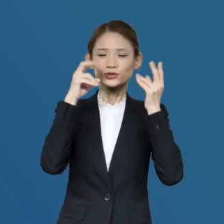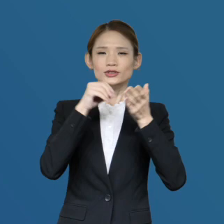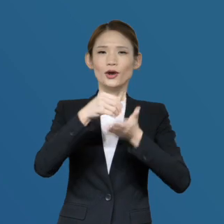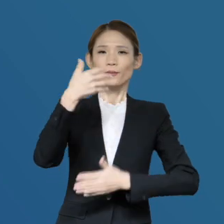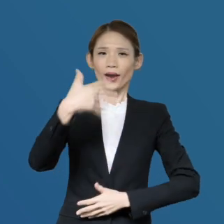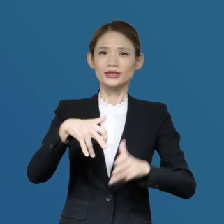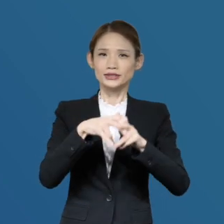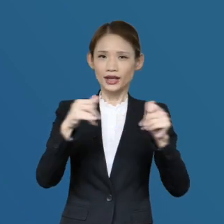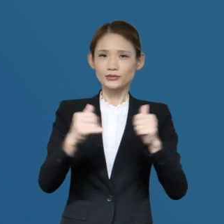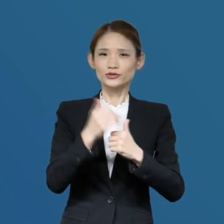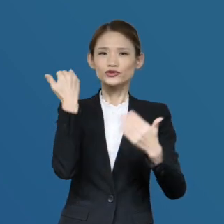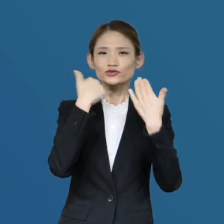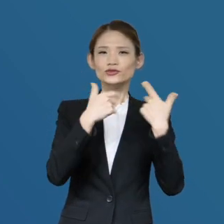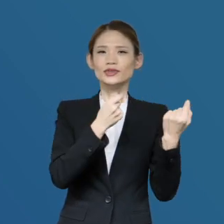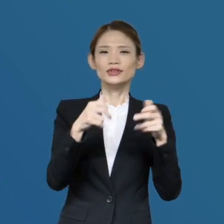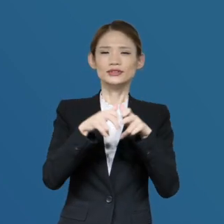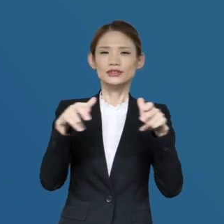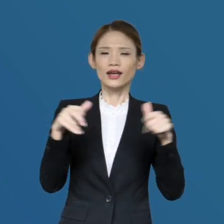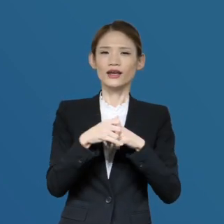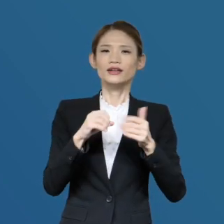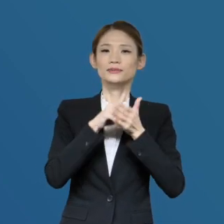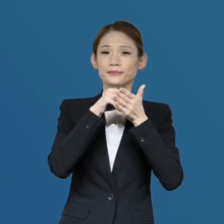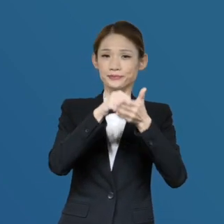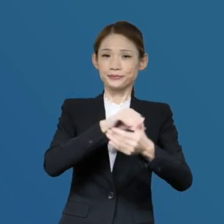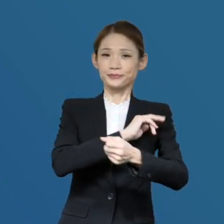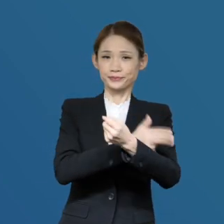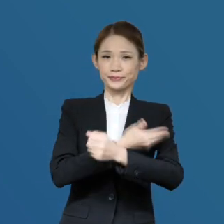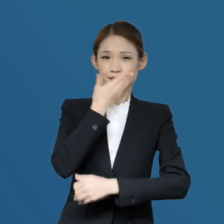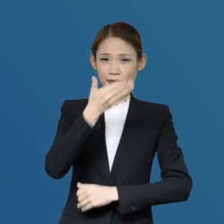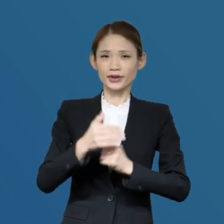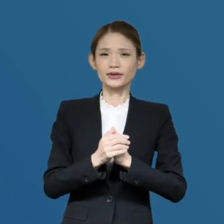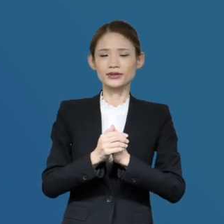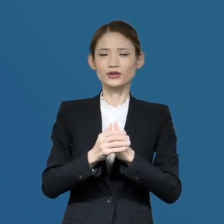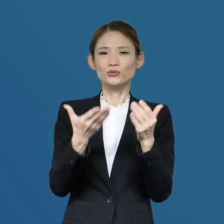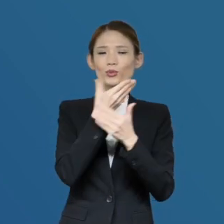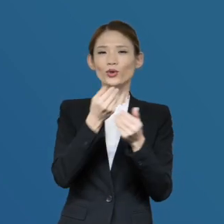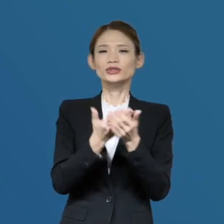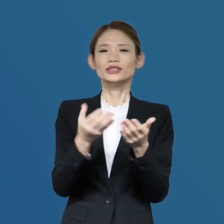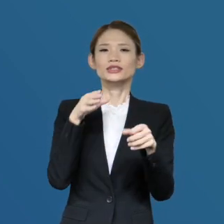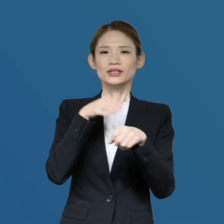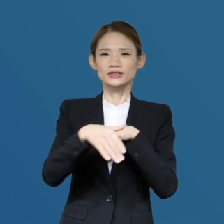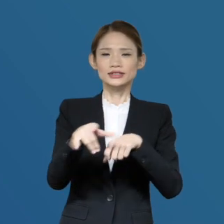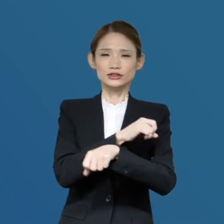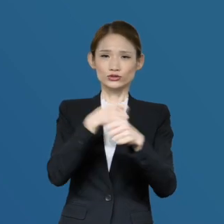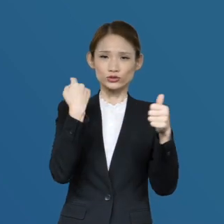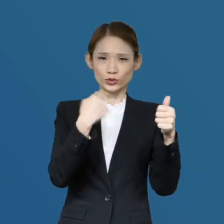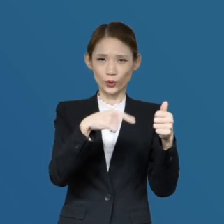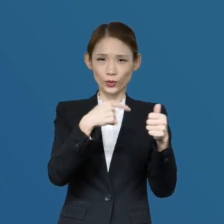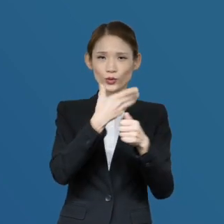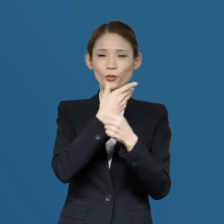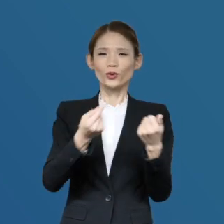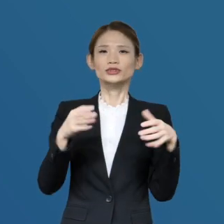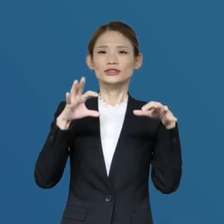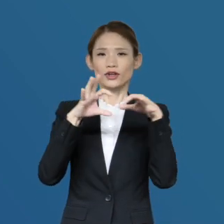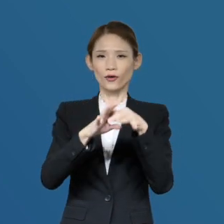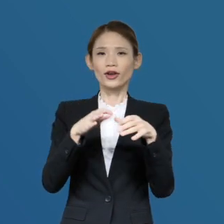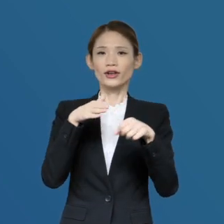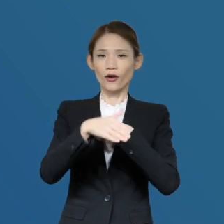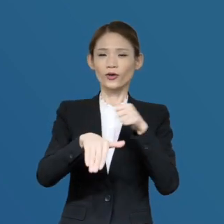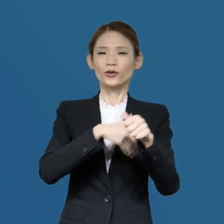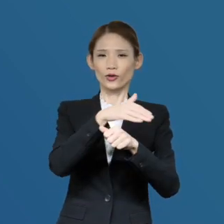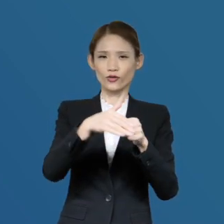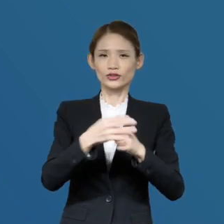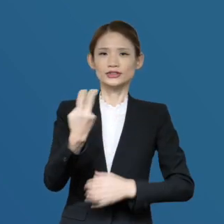미취업 장애인이라면 누구나 참여 신청이 가능하며 복지 일자리 중 특수교육, 복지 연계형의